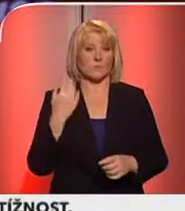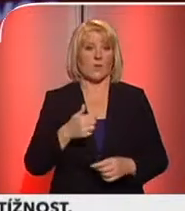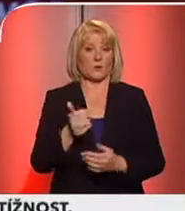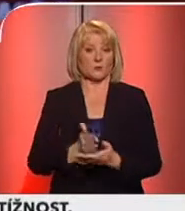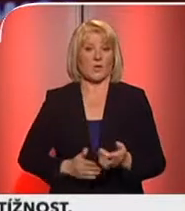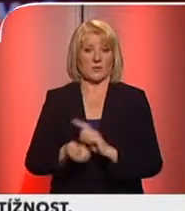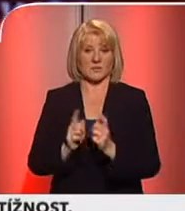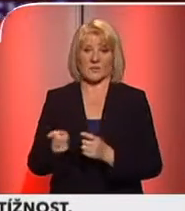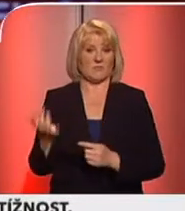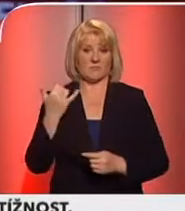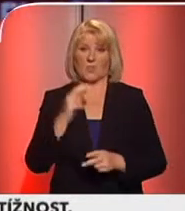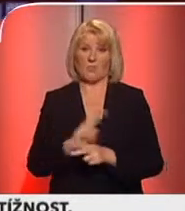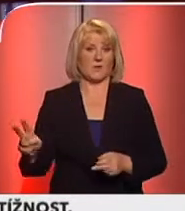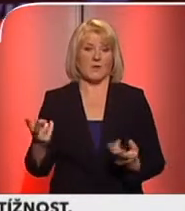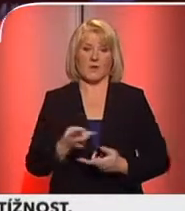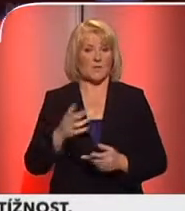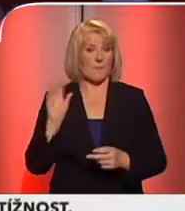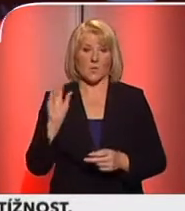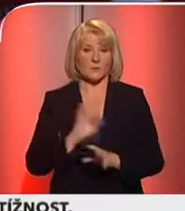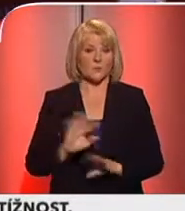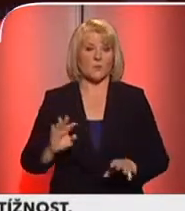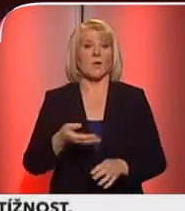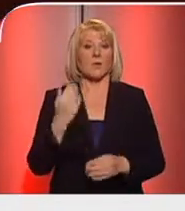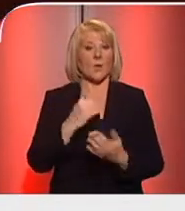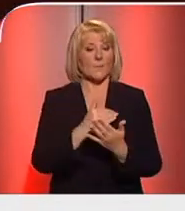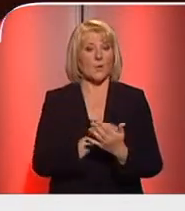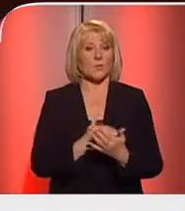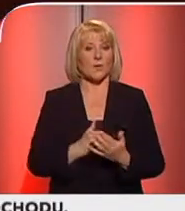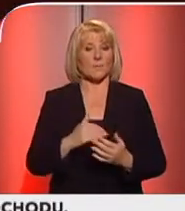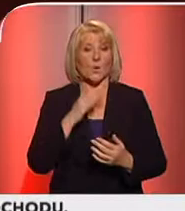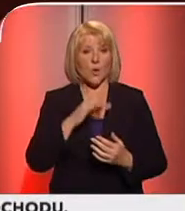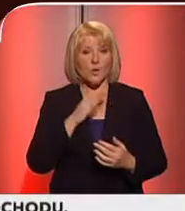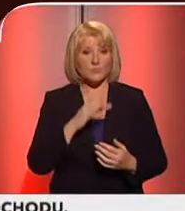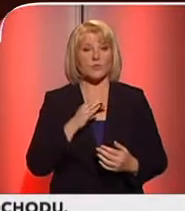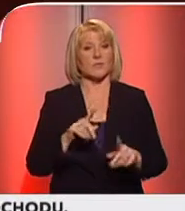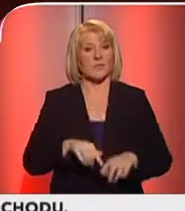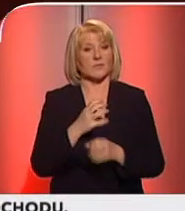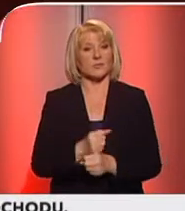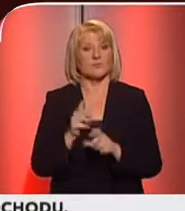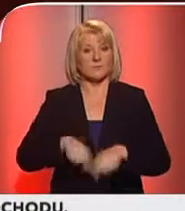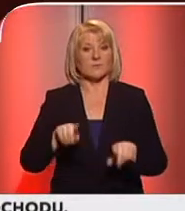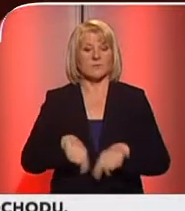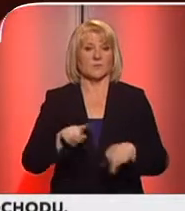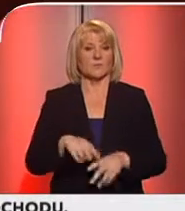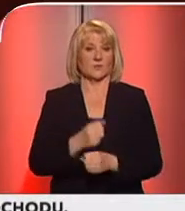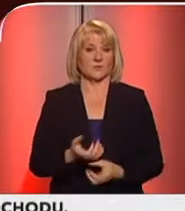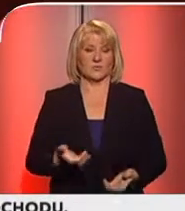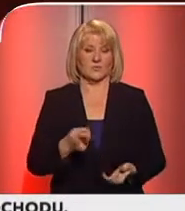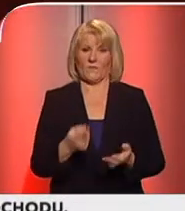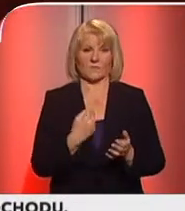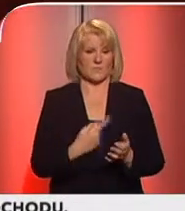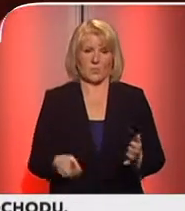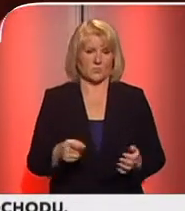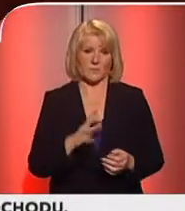částí, která byla hluká. Naráželi jsme na programové prohlášení, to byl fetiš. Když my máme programové prohlášení, přesto nejede vlak. No přece to není